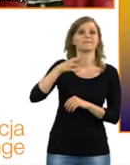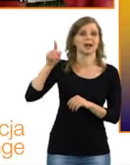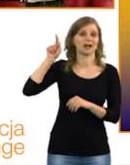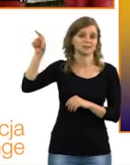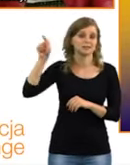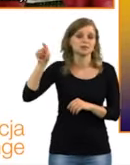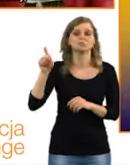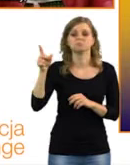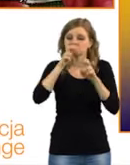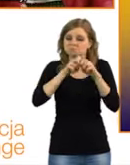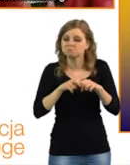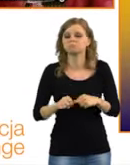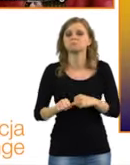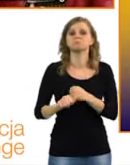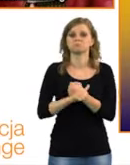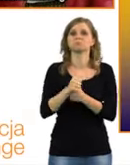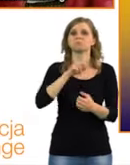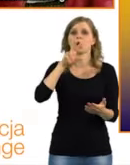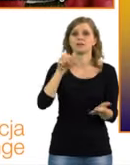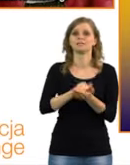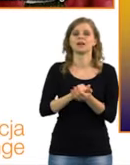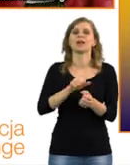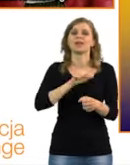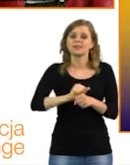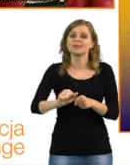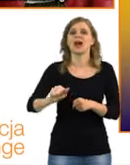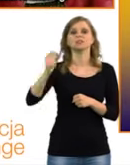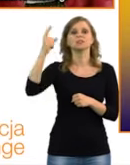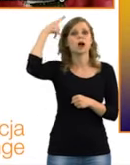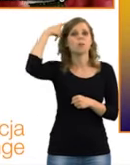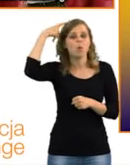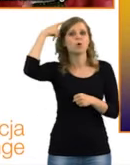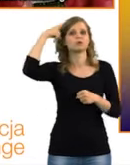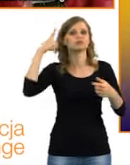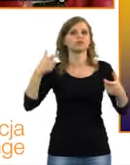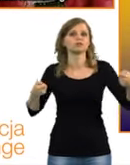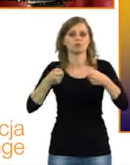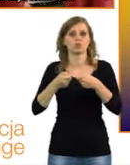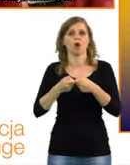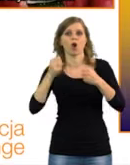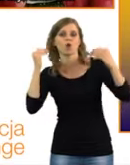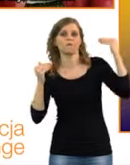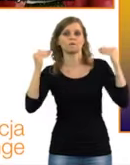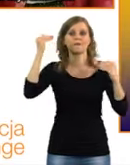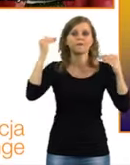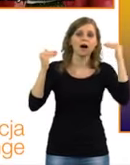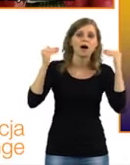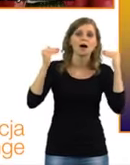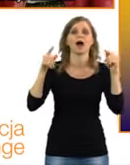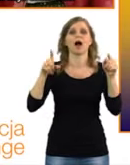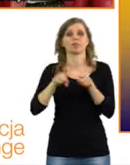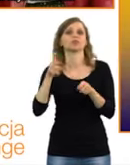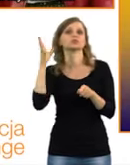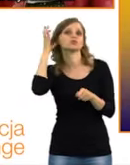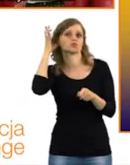Chorwacji potwierdziły, że jest neuroanatomiczna zależność pomiędzy zmysłem równowagi